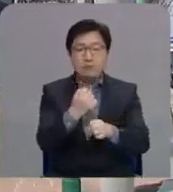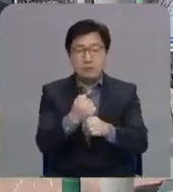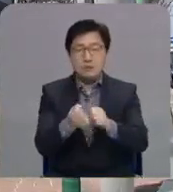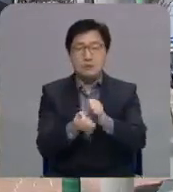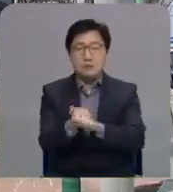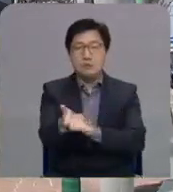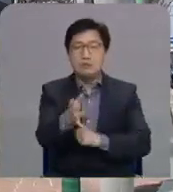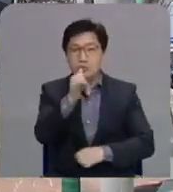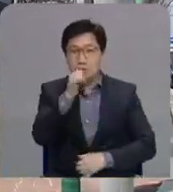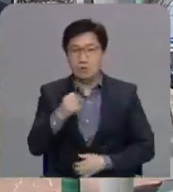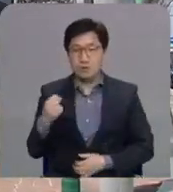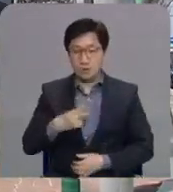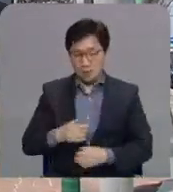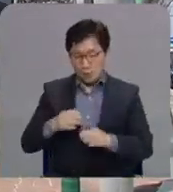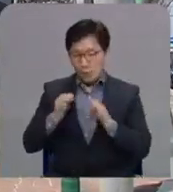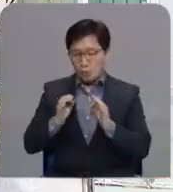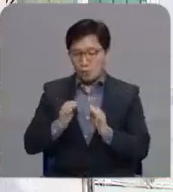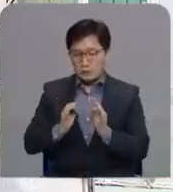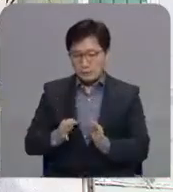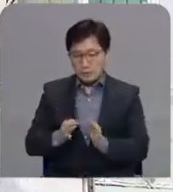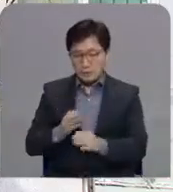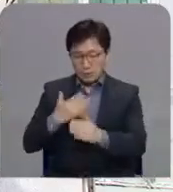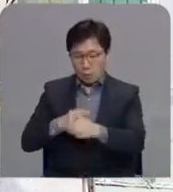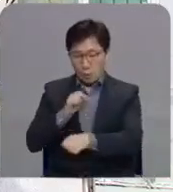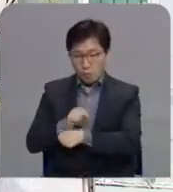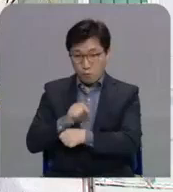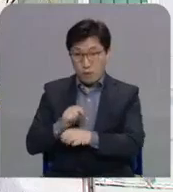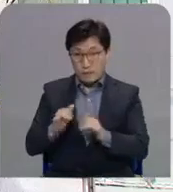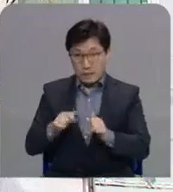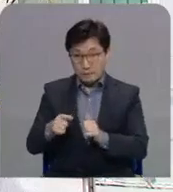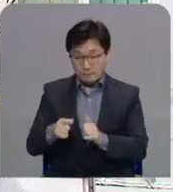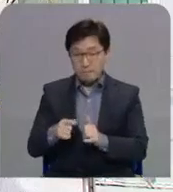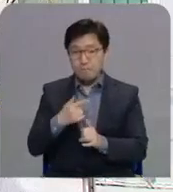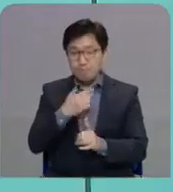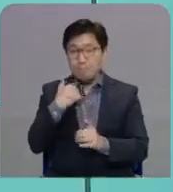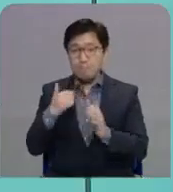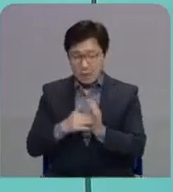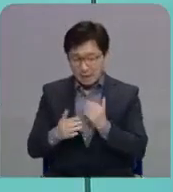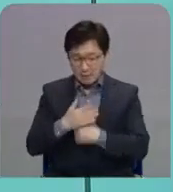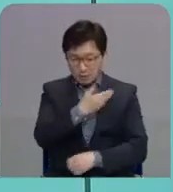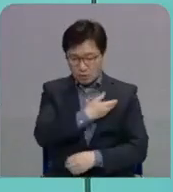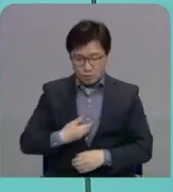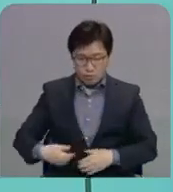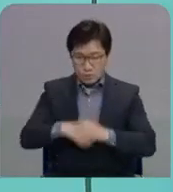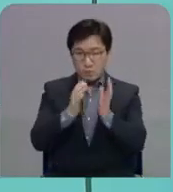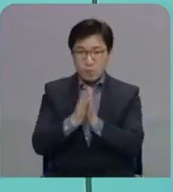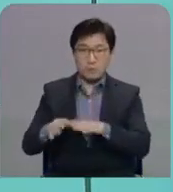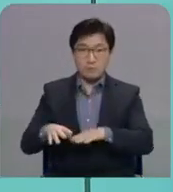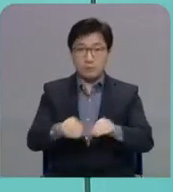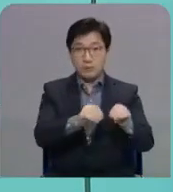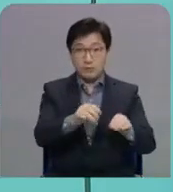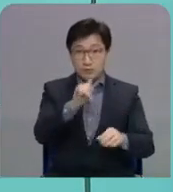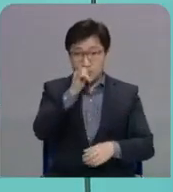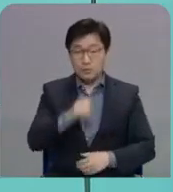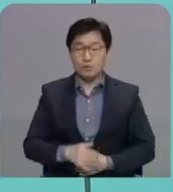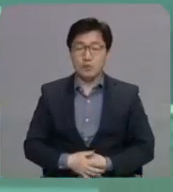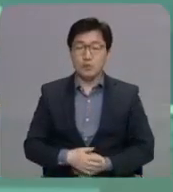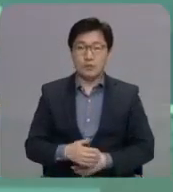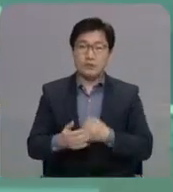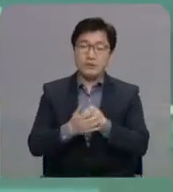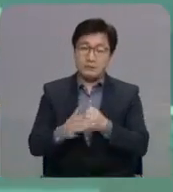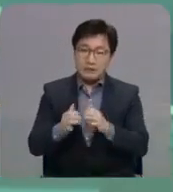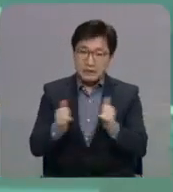또한 김제시 공무원이 확진 도에 해당 공무원이 근무하는 주민센터에 행정 업무가 중단됐고 방역당국은